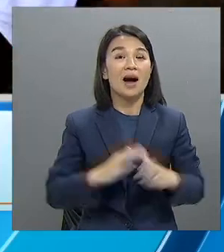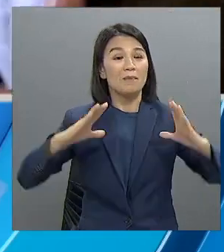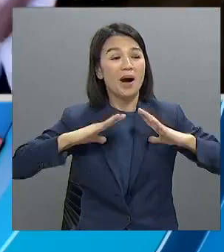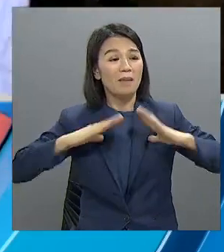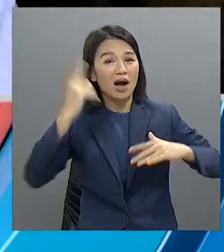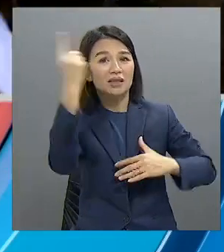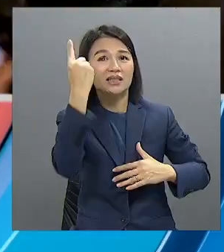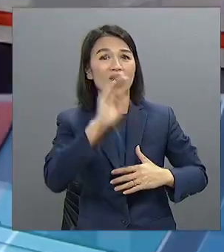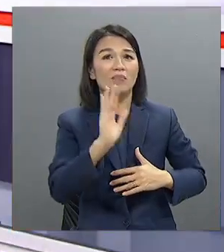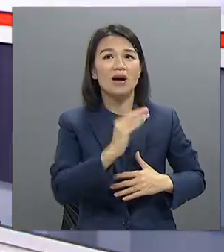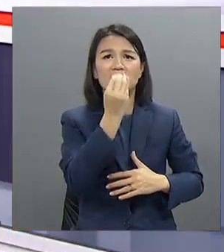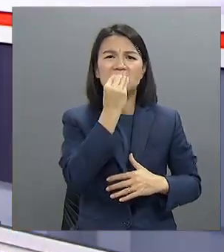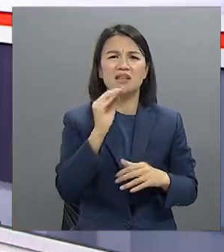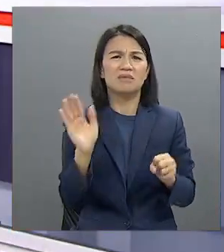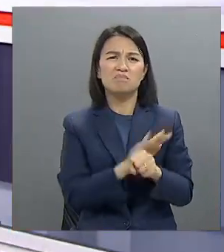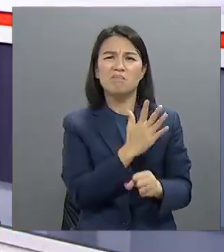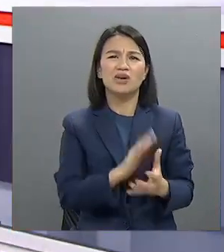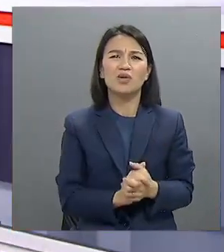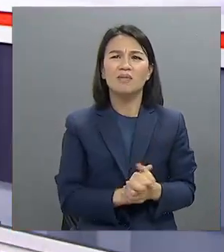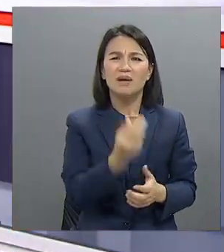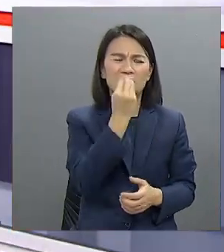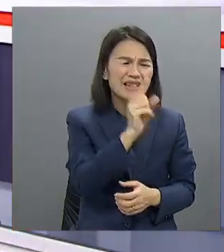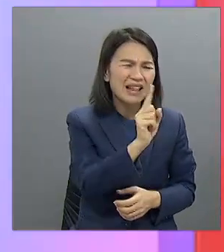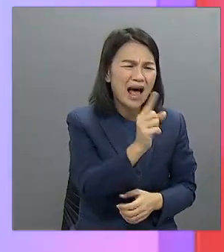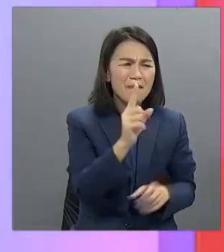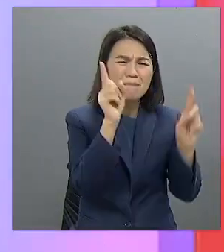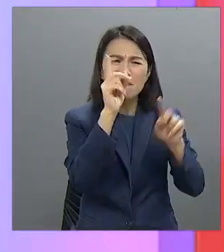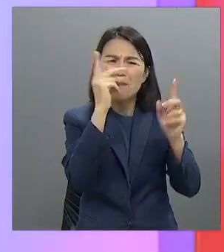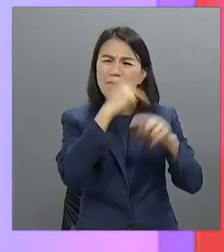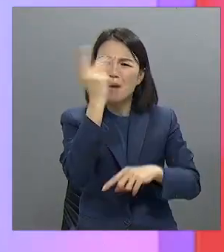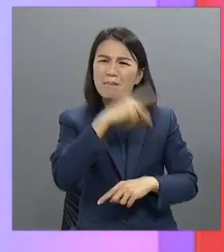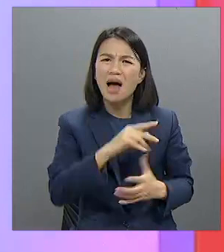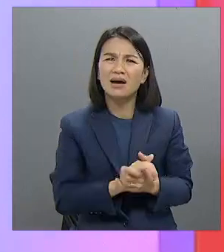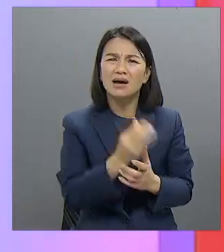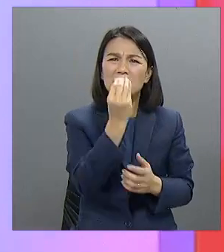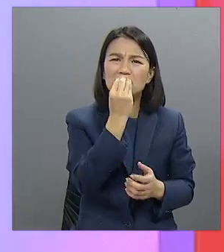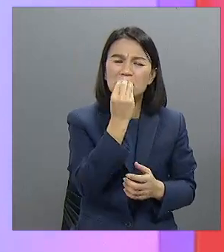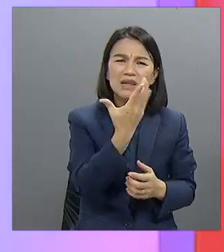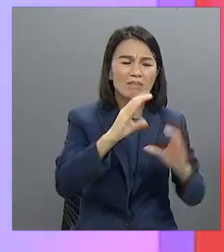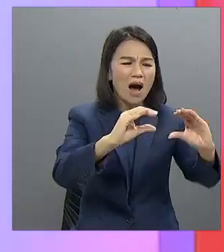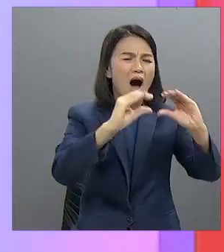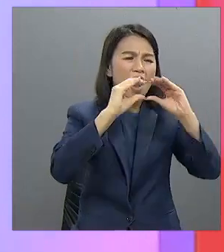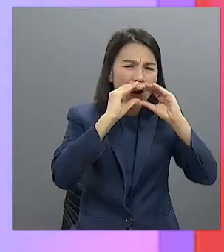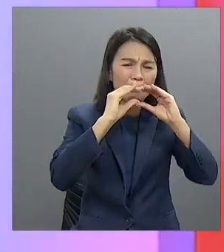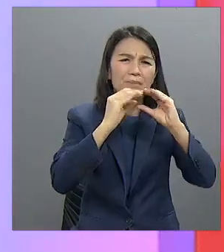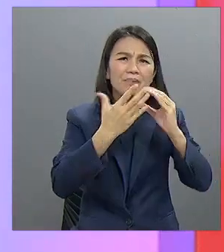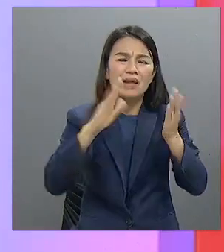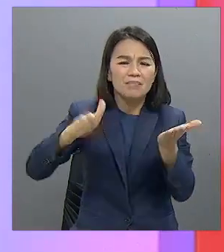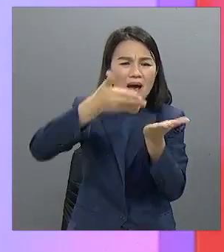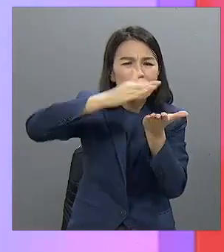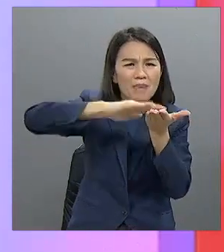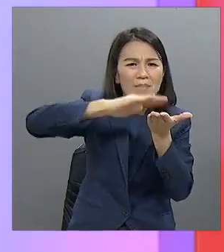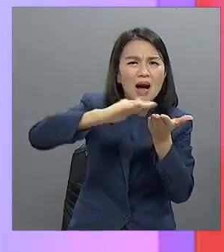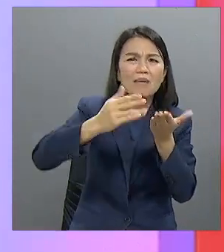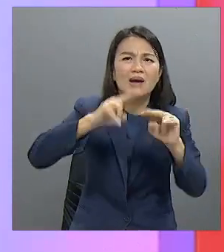ไม่คุ้มผมจะได้กินอะไรไม่รู้แปลกๆอะไรเงี้ยครัวซองหรือว่าขนมปังแยมแล้วก็ไข่ดา